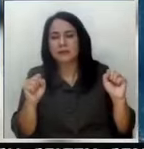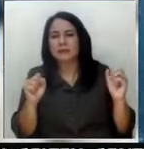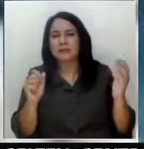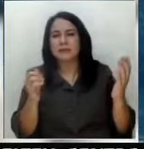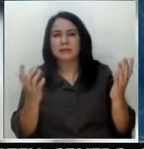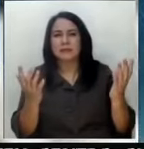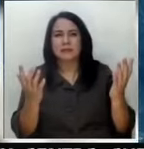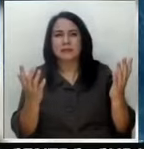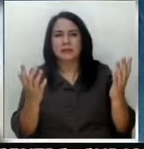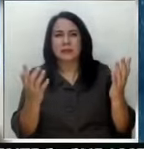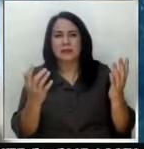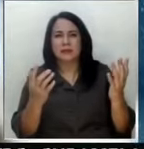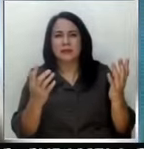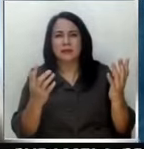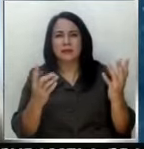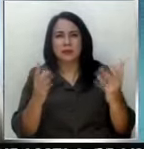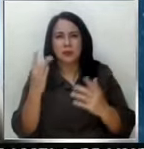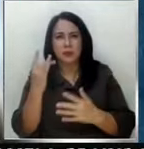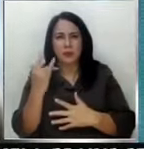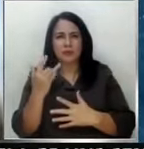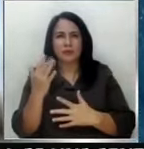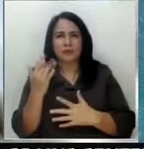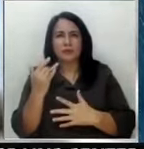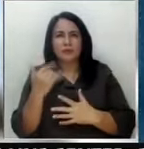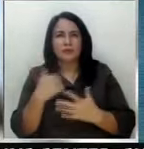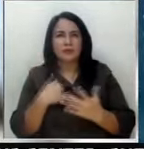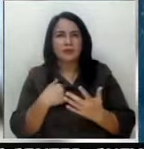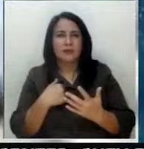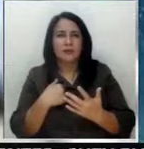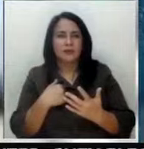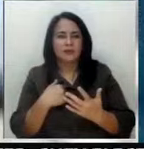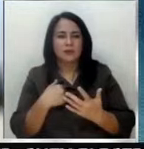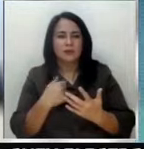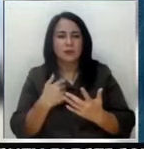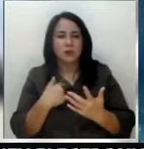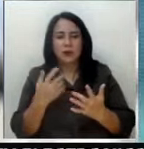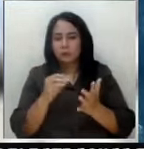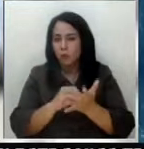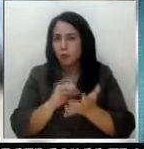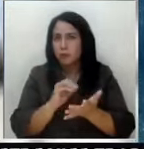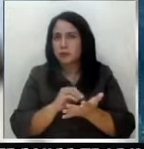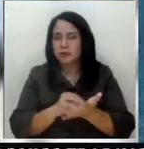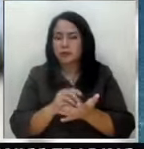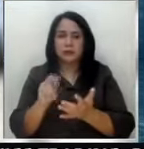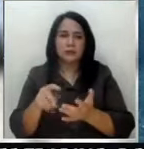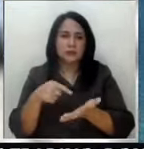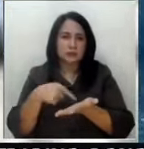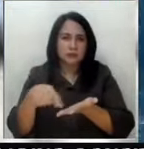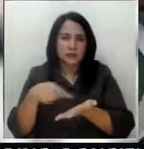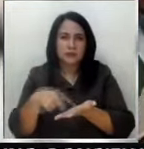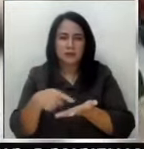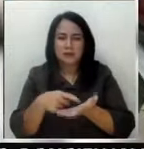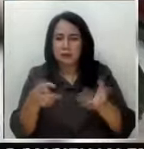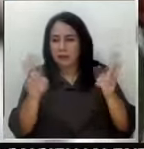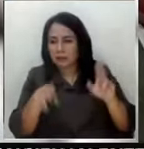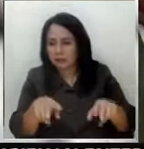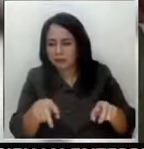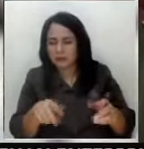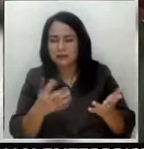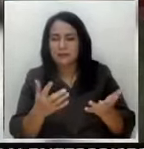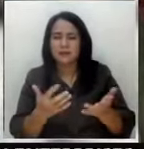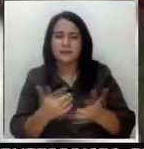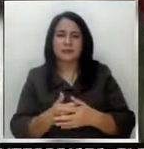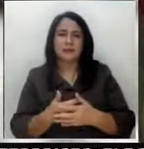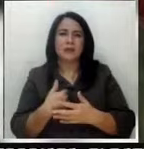Kasi, siyempre... Siyempre may mga utang kami na babayaran tapos ganito yung nadat na namin. Tinatayang